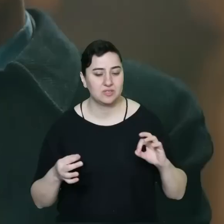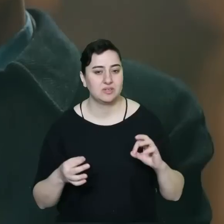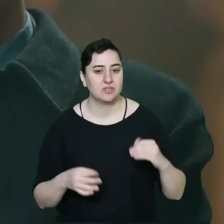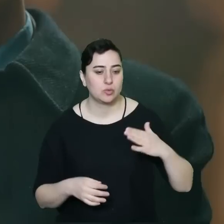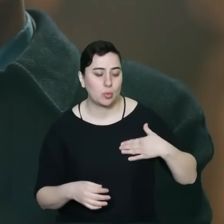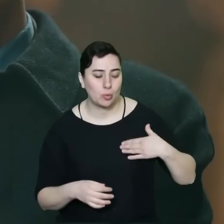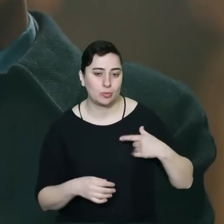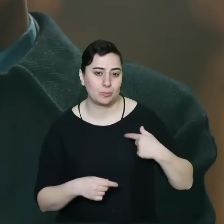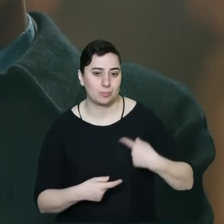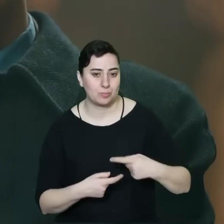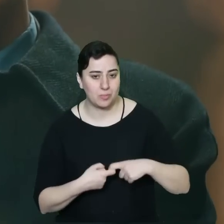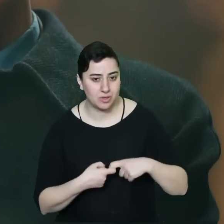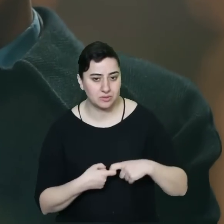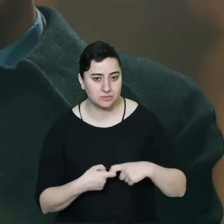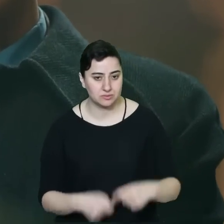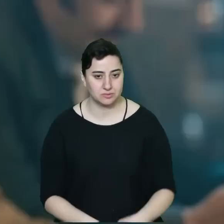anın divanesi.